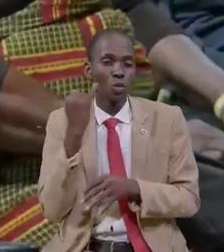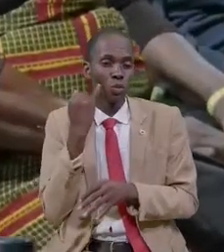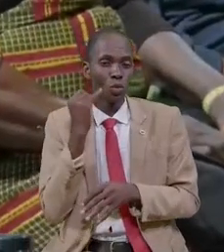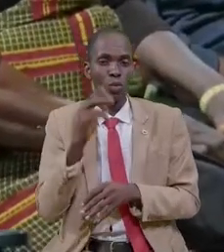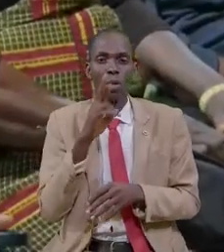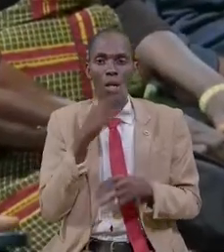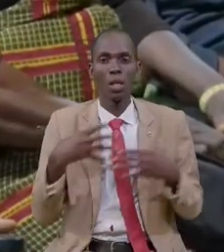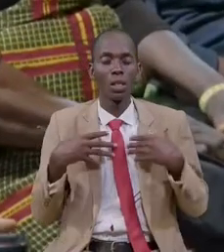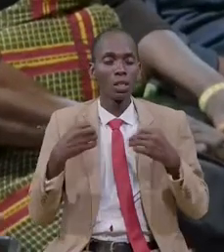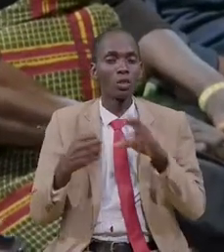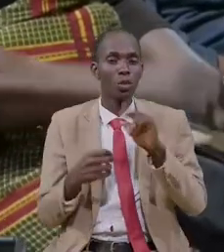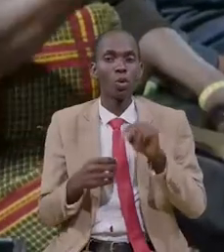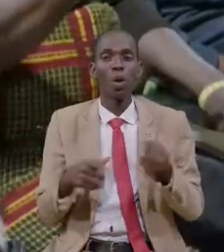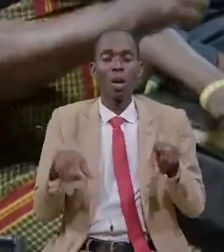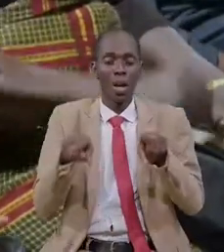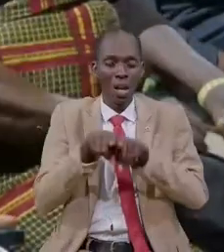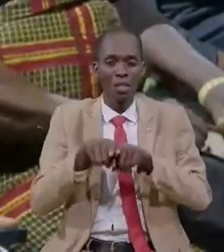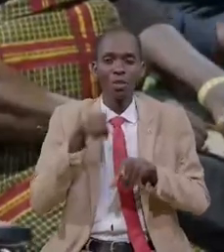es guéri.